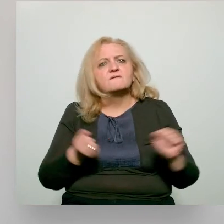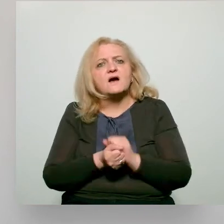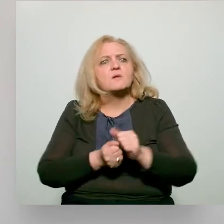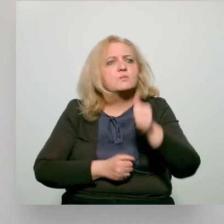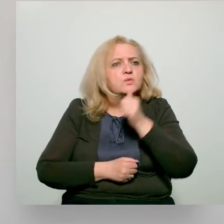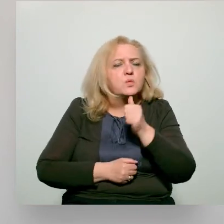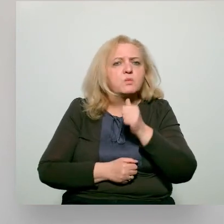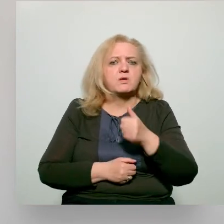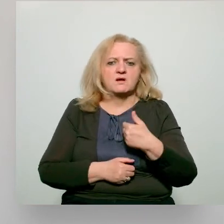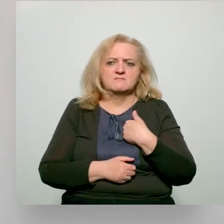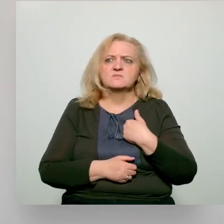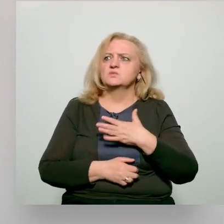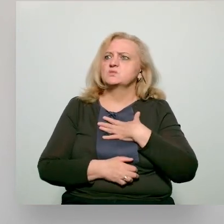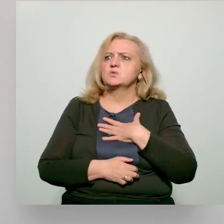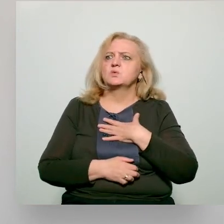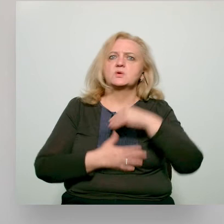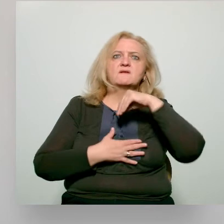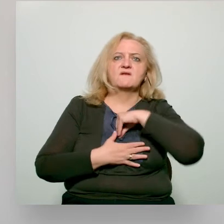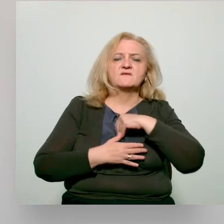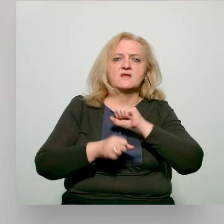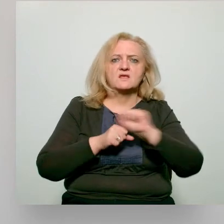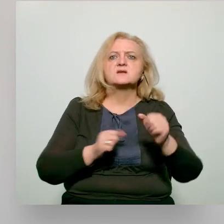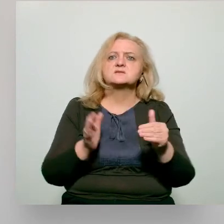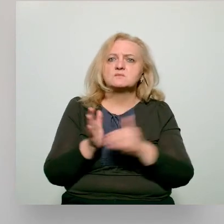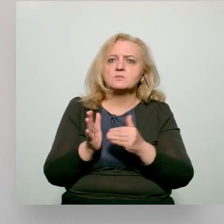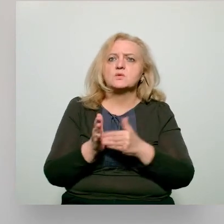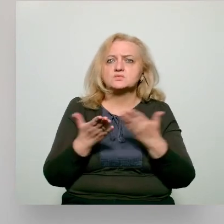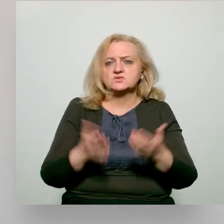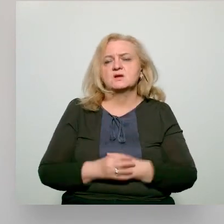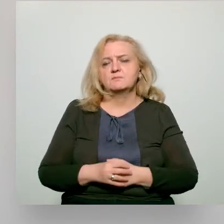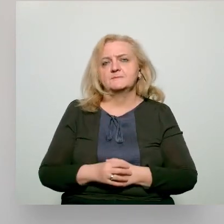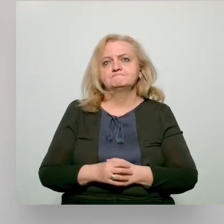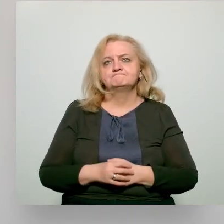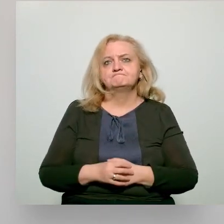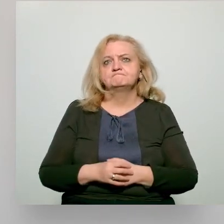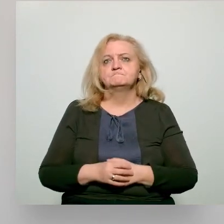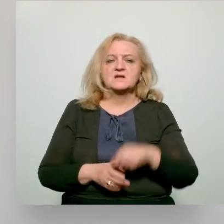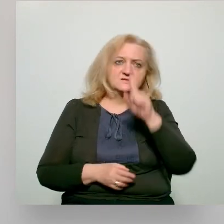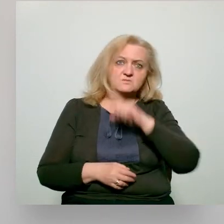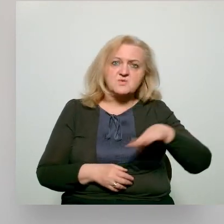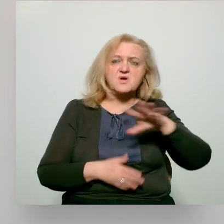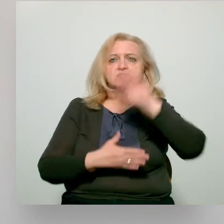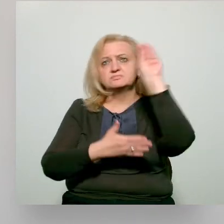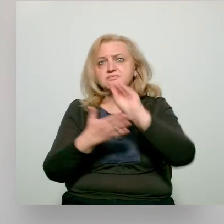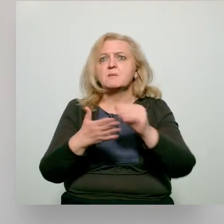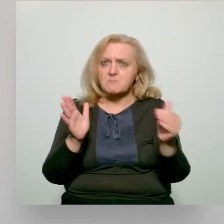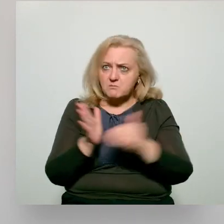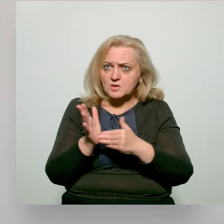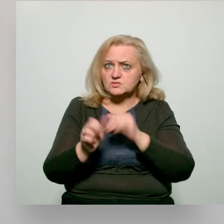przed tym, to jest twoja potrzeba i to jest to, co jest potrzebne w społeczeństwie.